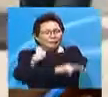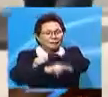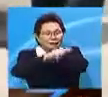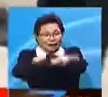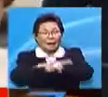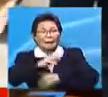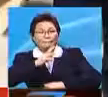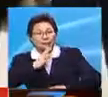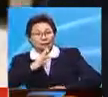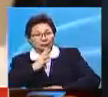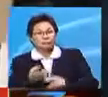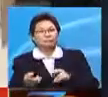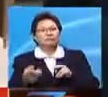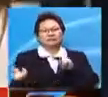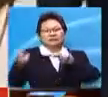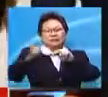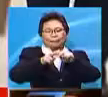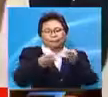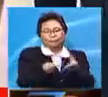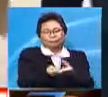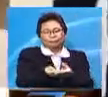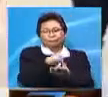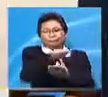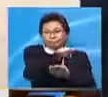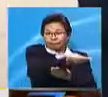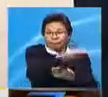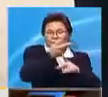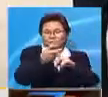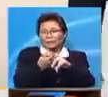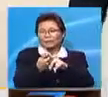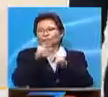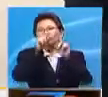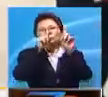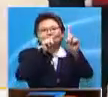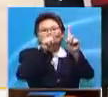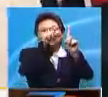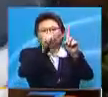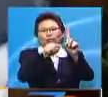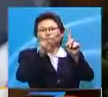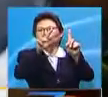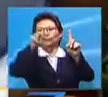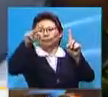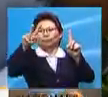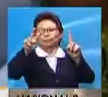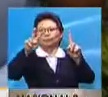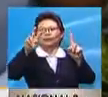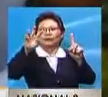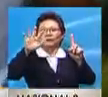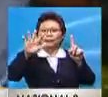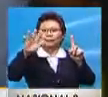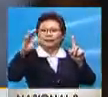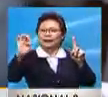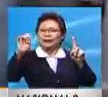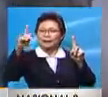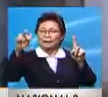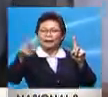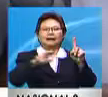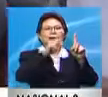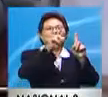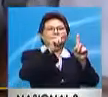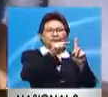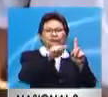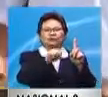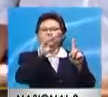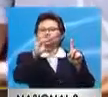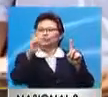Zain Mohamad Taha penambahansi itu dipercayai dari nisbah S kepada 2.5 kepada nisbah satu kepada